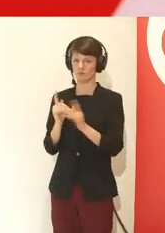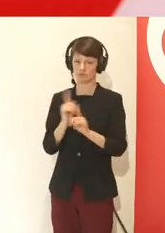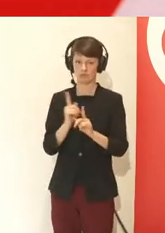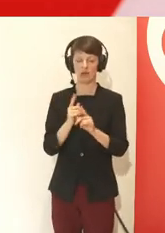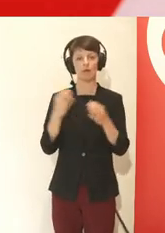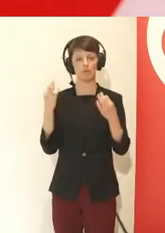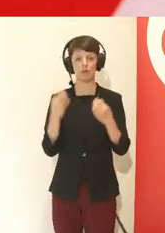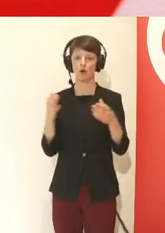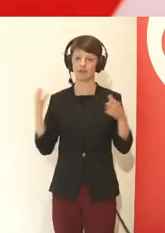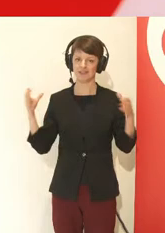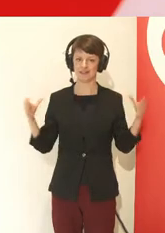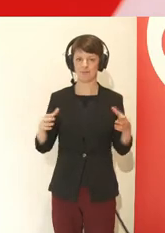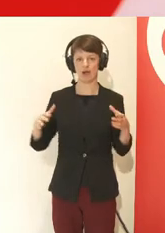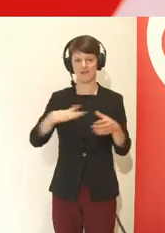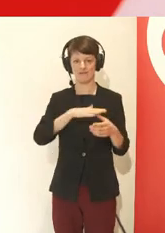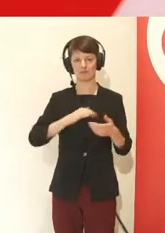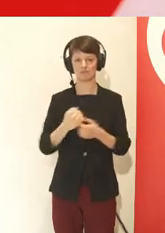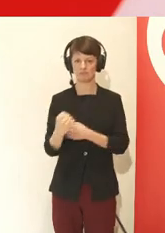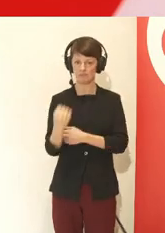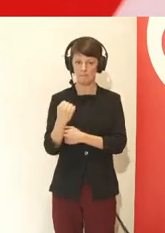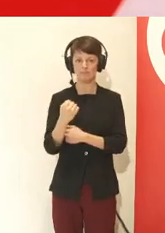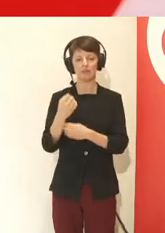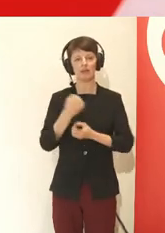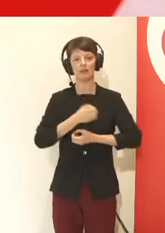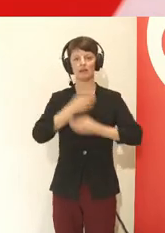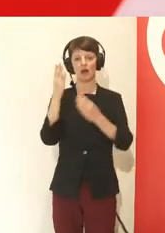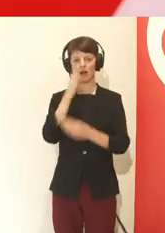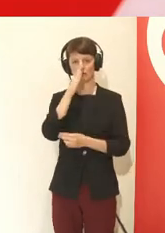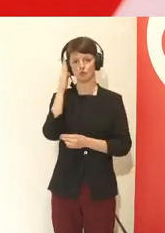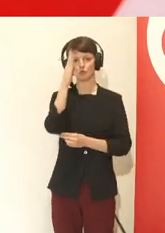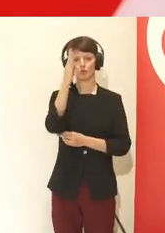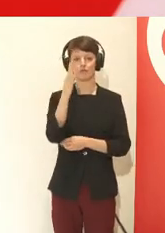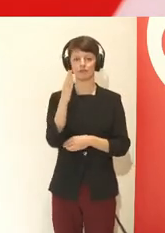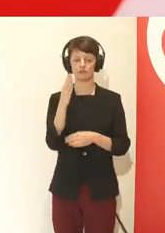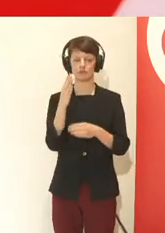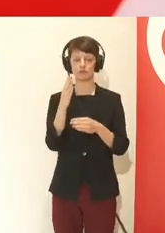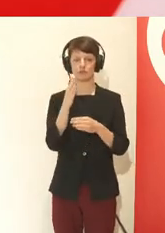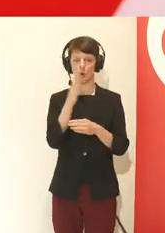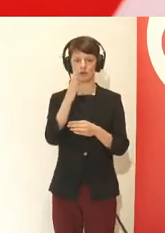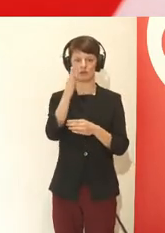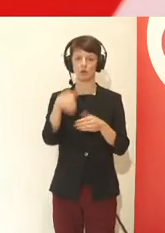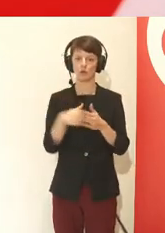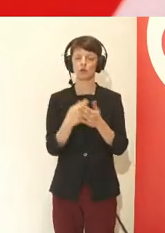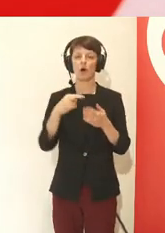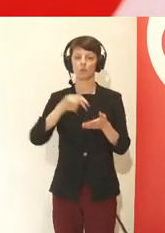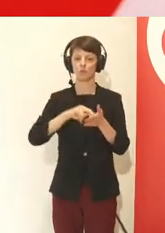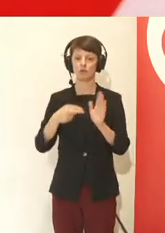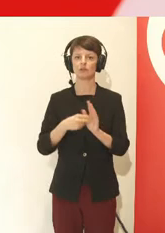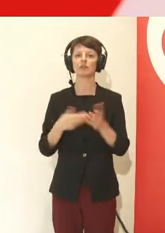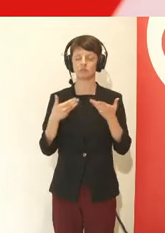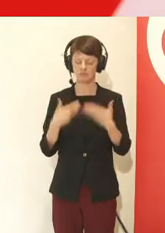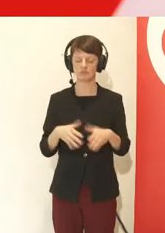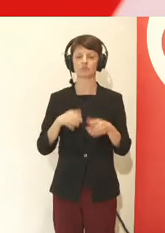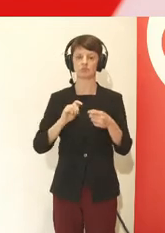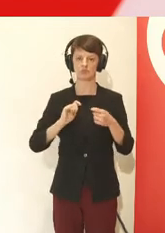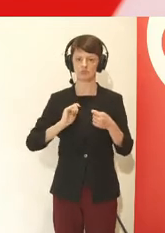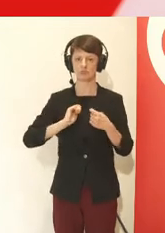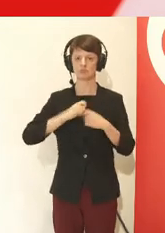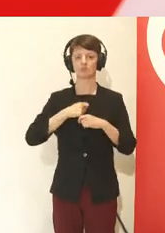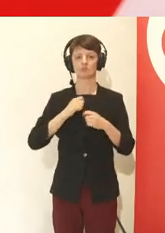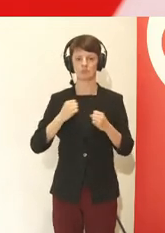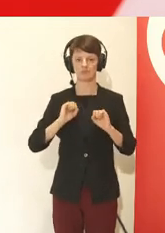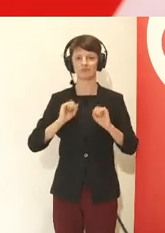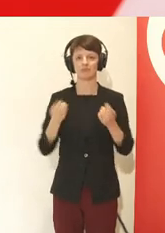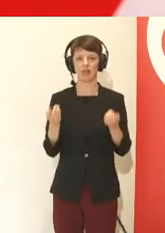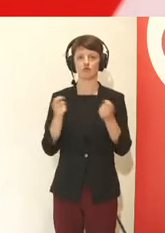ein starkes gemeinwesen mit einer klaren zukunftsorientierung und einer entschlossenen politik damit wir auch tatsächlich in 30